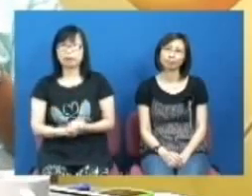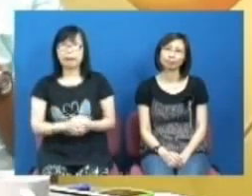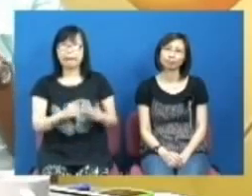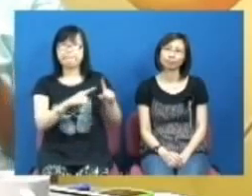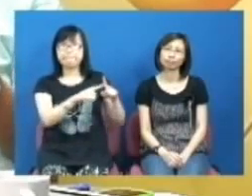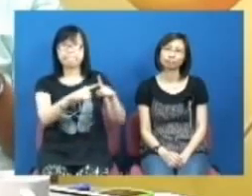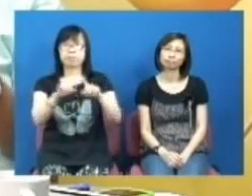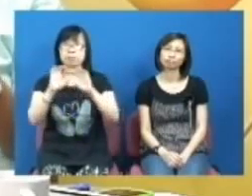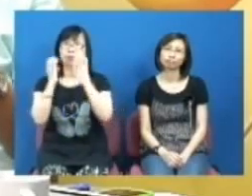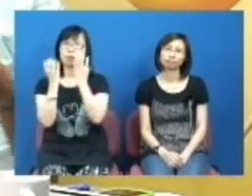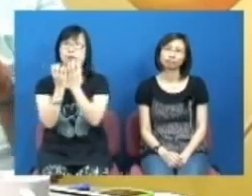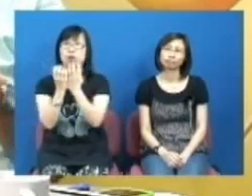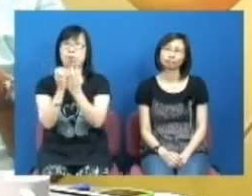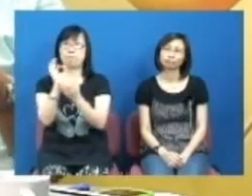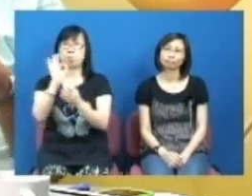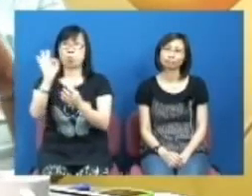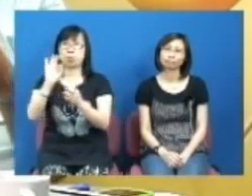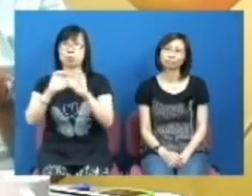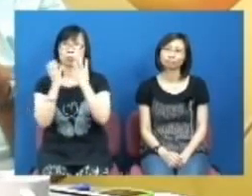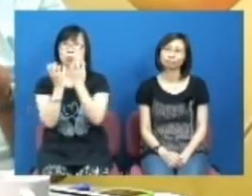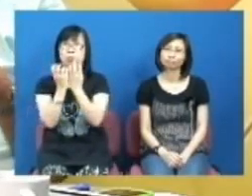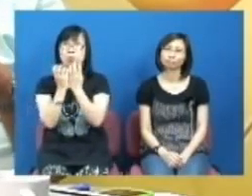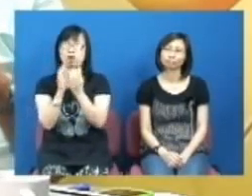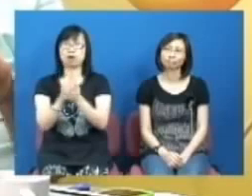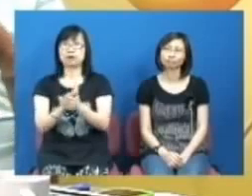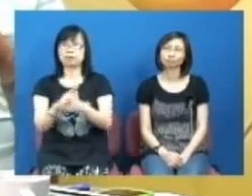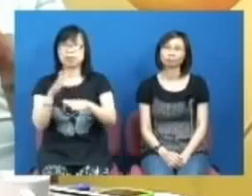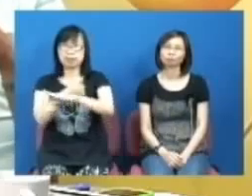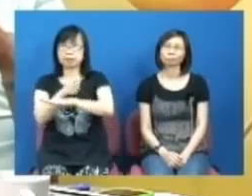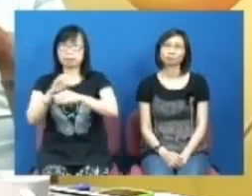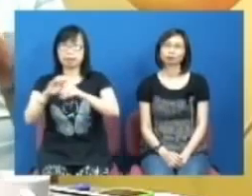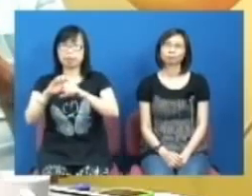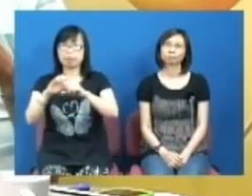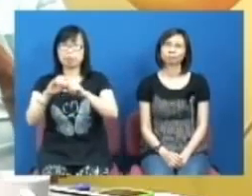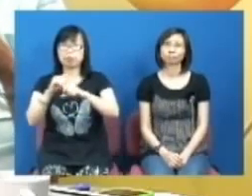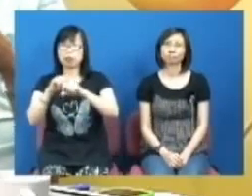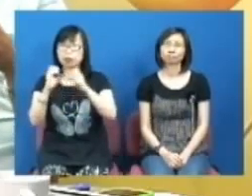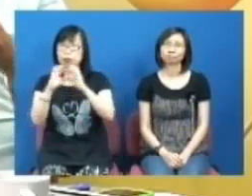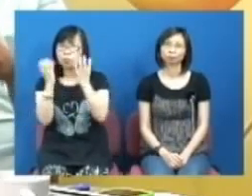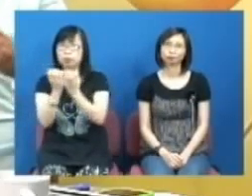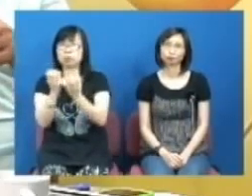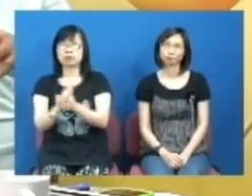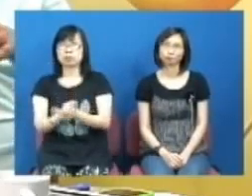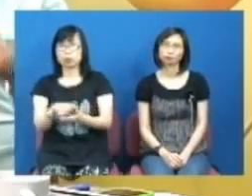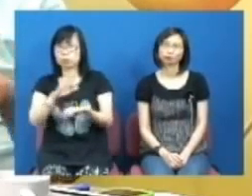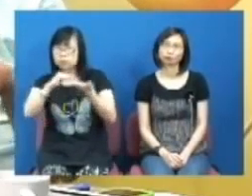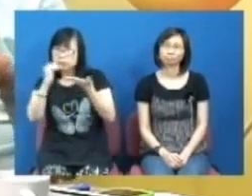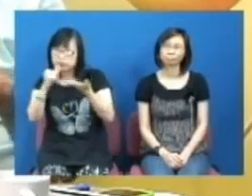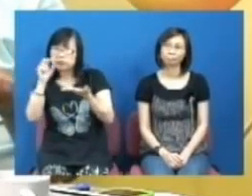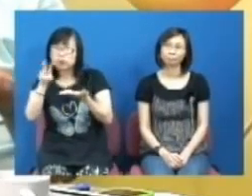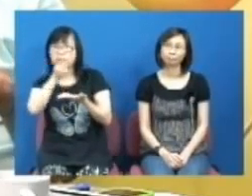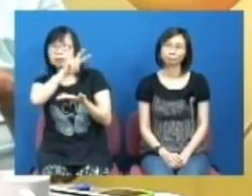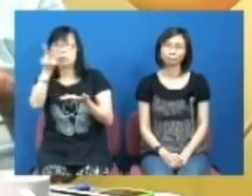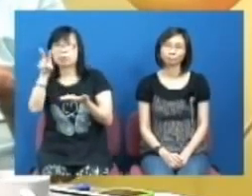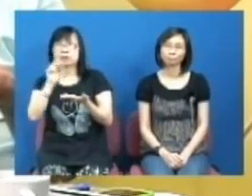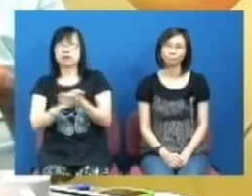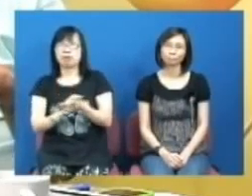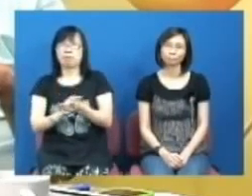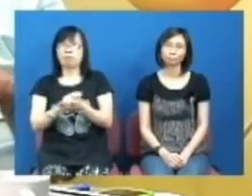主派裏面沒有一個政黨包括社民在內是很清楚地看到在香港的民主鬥